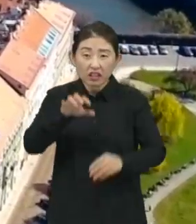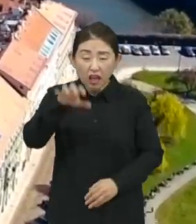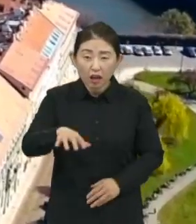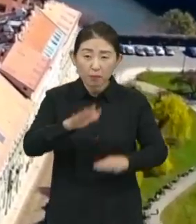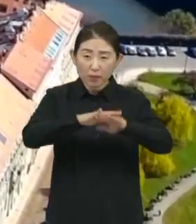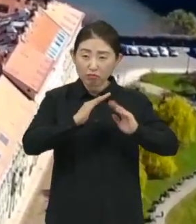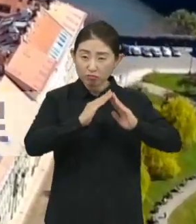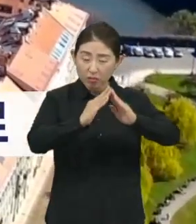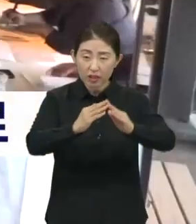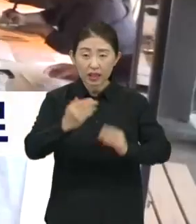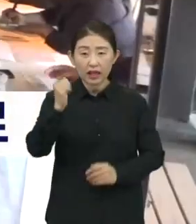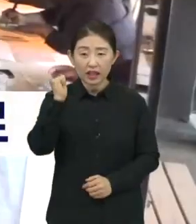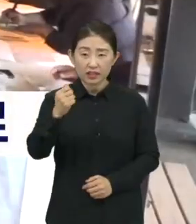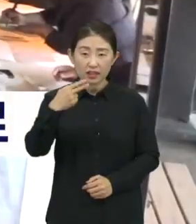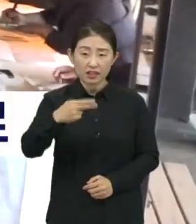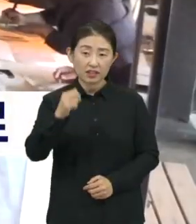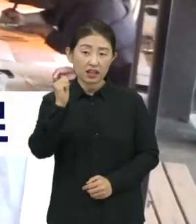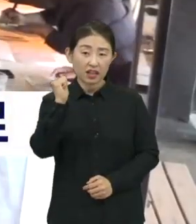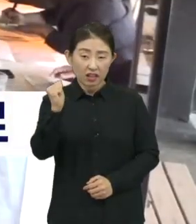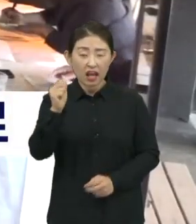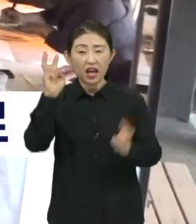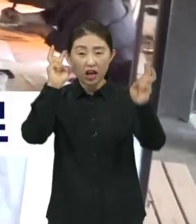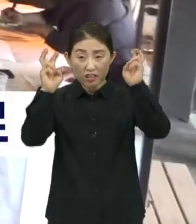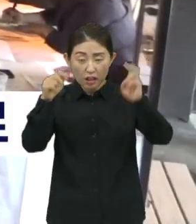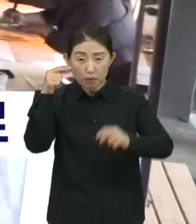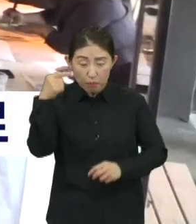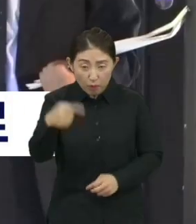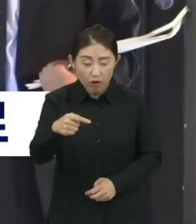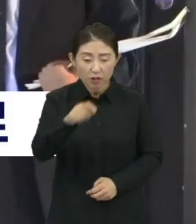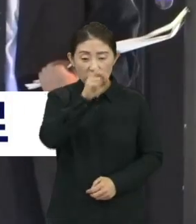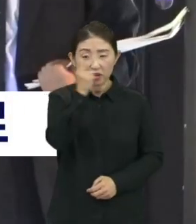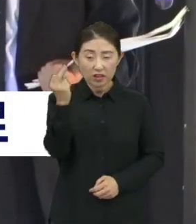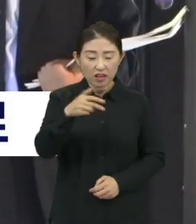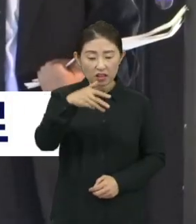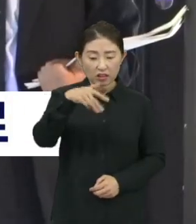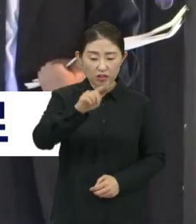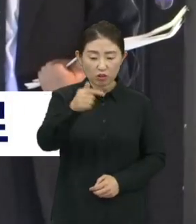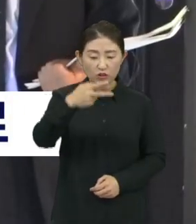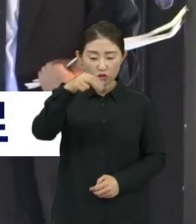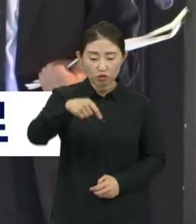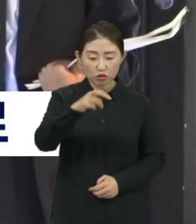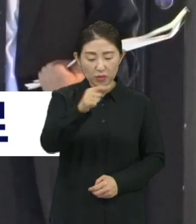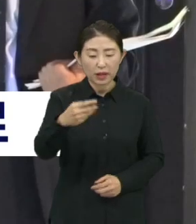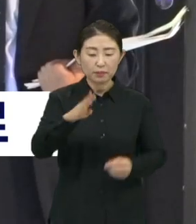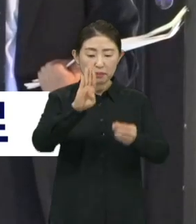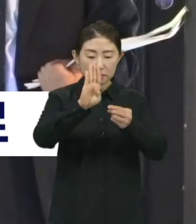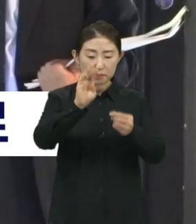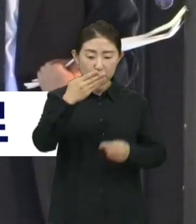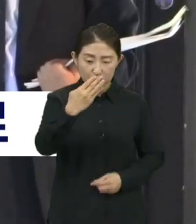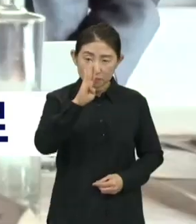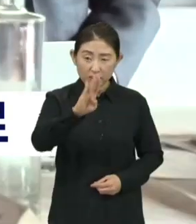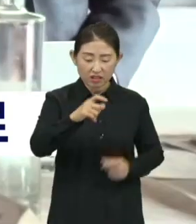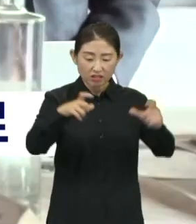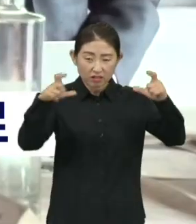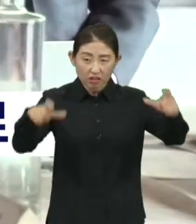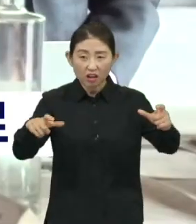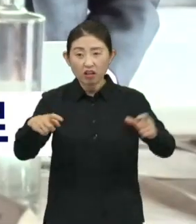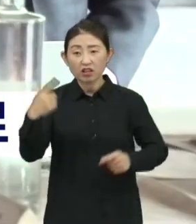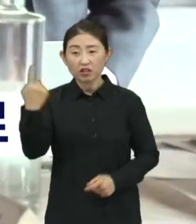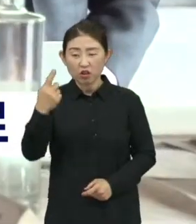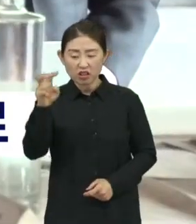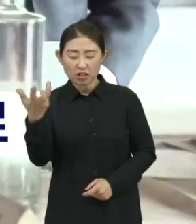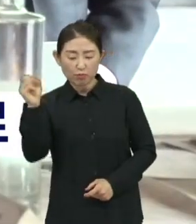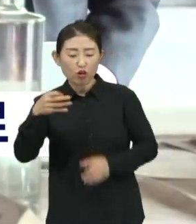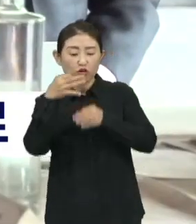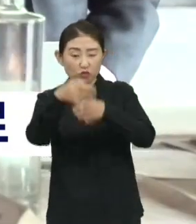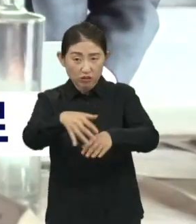기업 SHS사도 서산시 천수만 매립지 B지구 일원에 1,020억 원을 투자하기로 했습니다. 현재